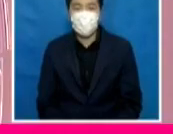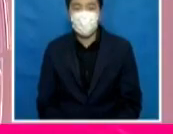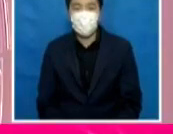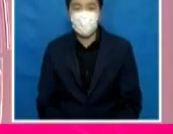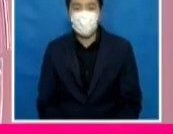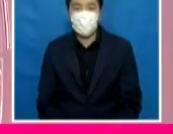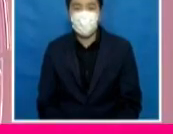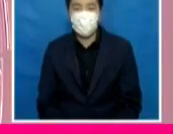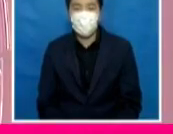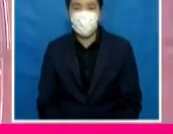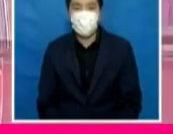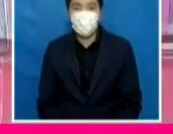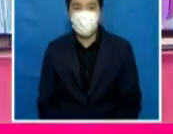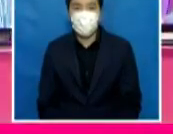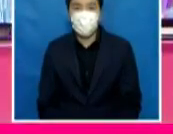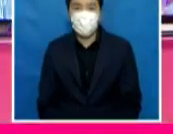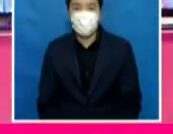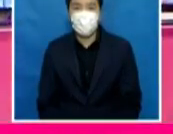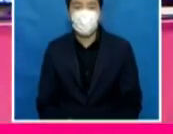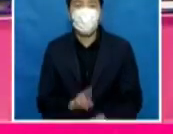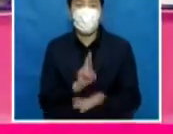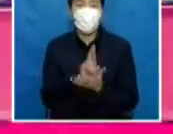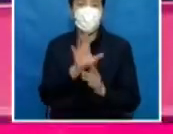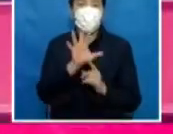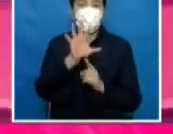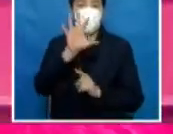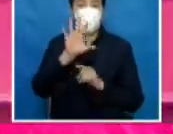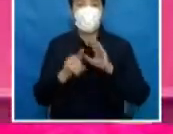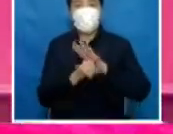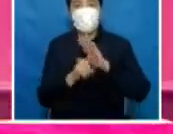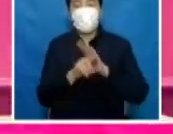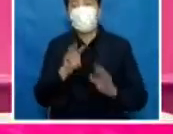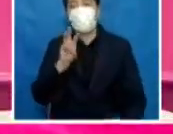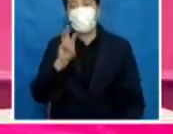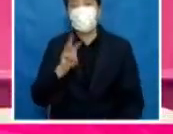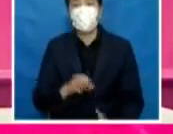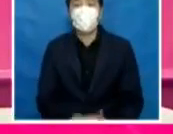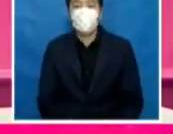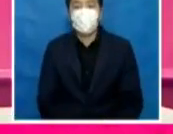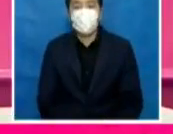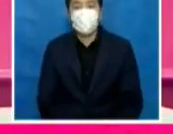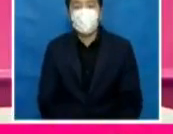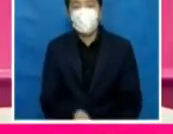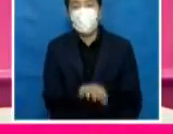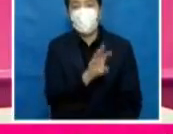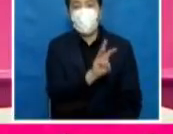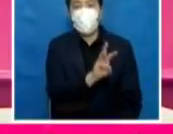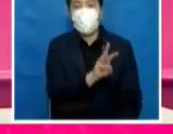อันดับที่5หมุนครั้งที่6เลขที่ออก